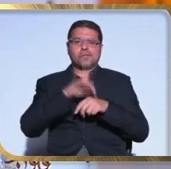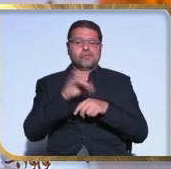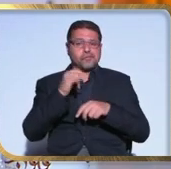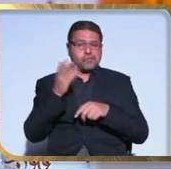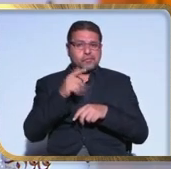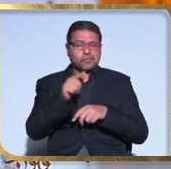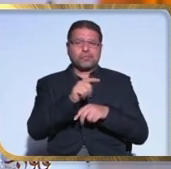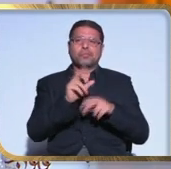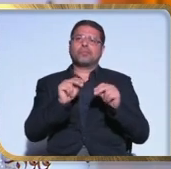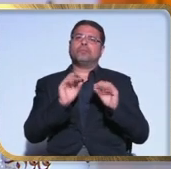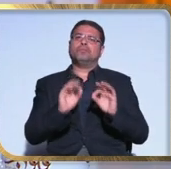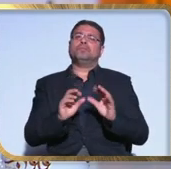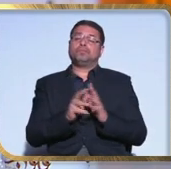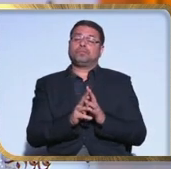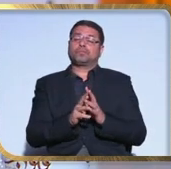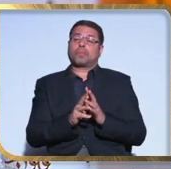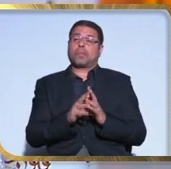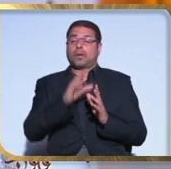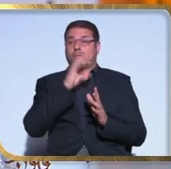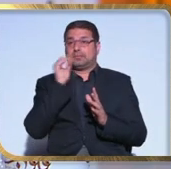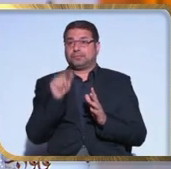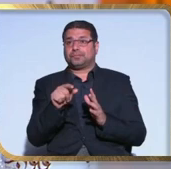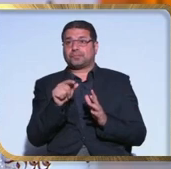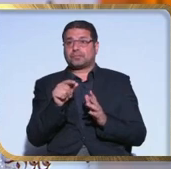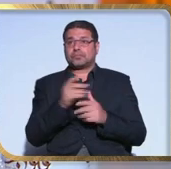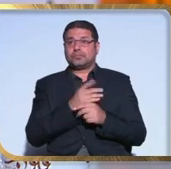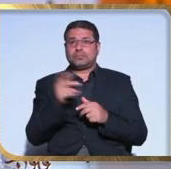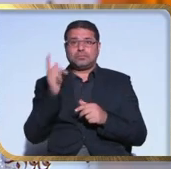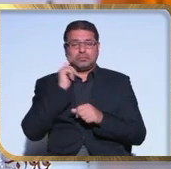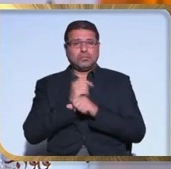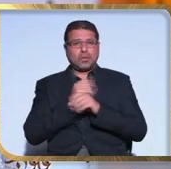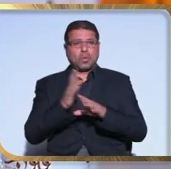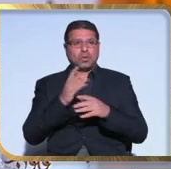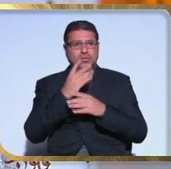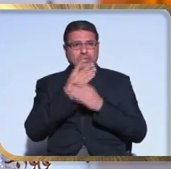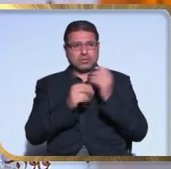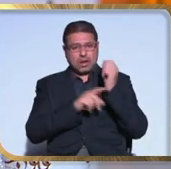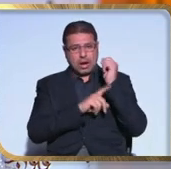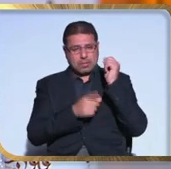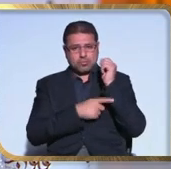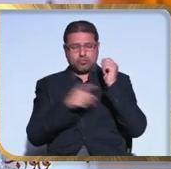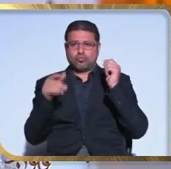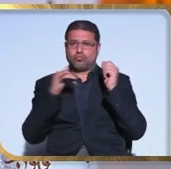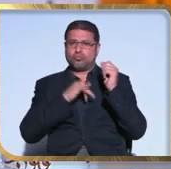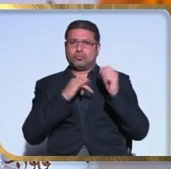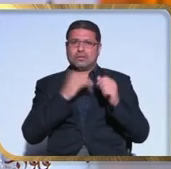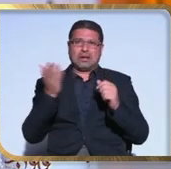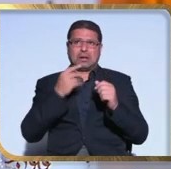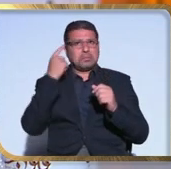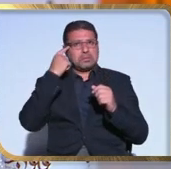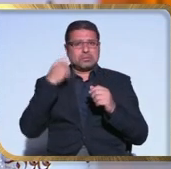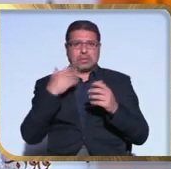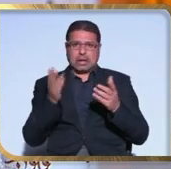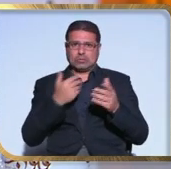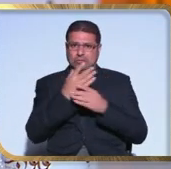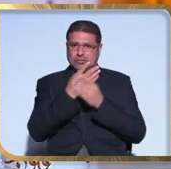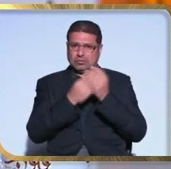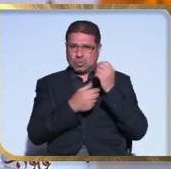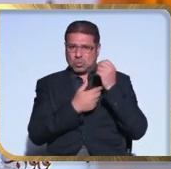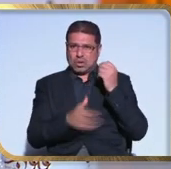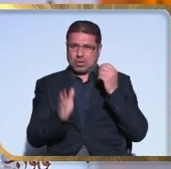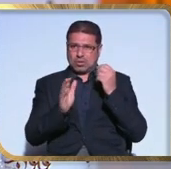شيء وهكذا اما اذا كان مطلق انه اول ما عرف ان في حمل لا لشيء الا مثلا